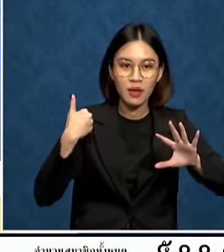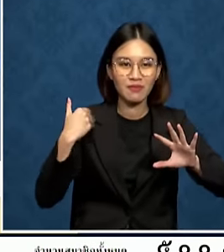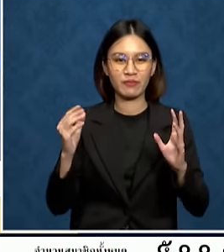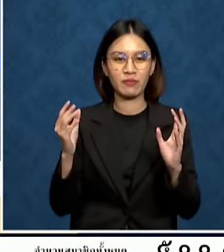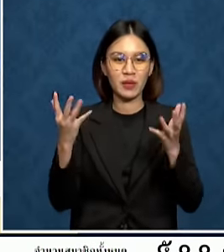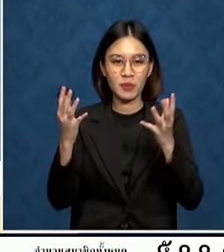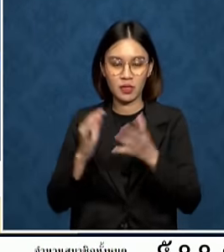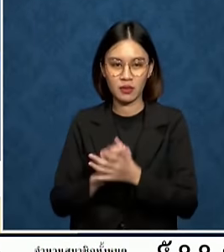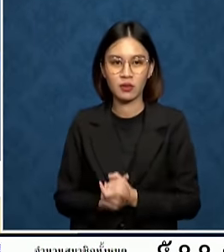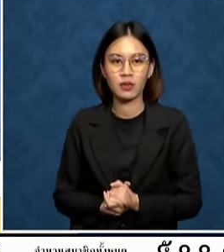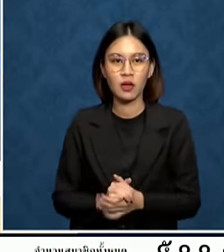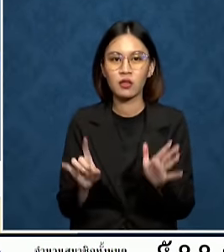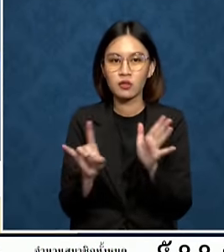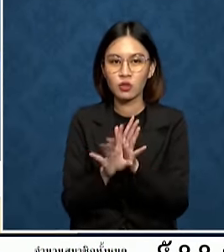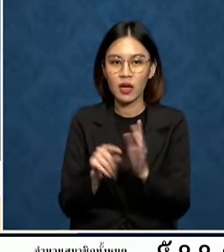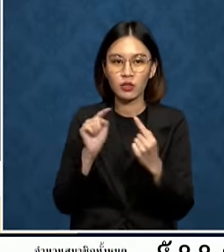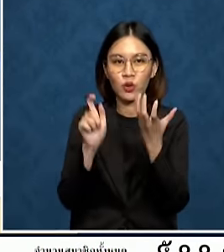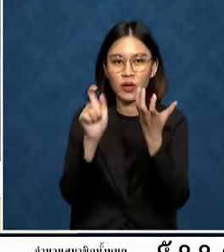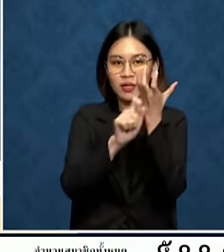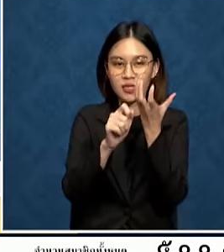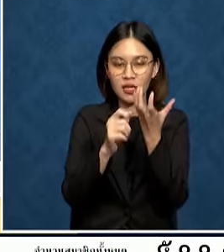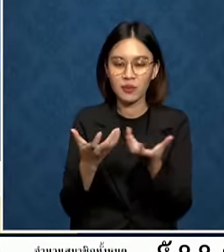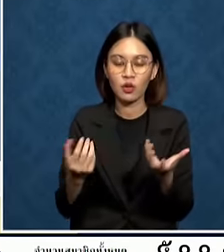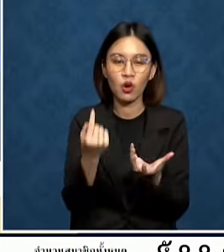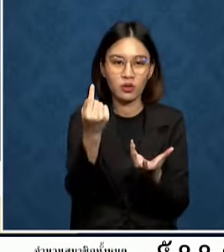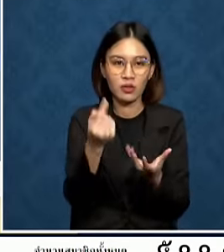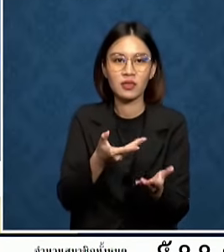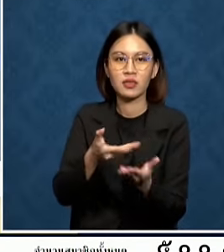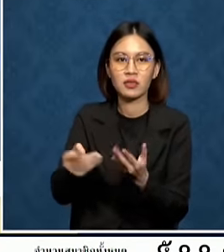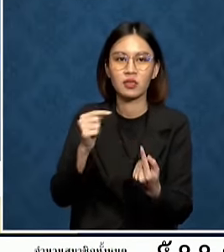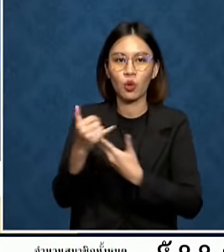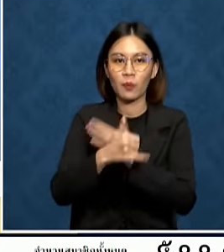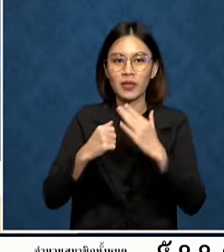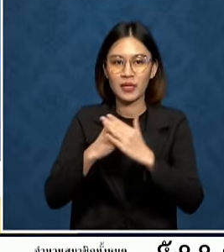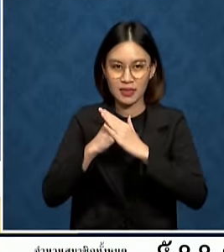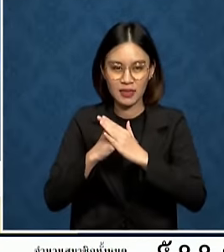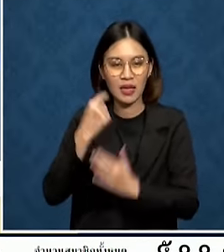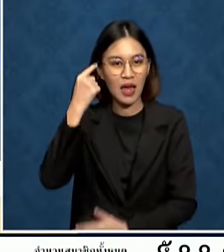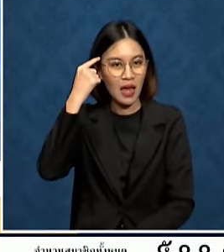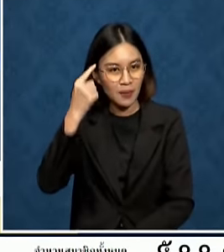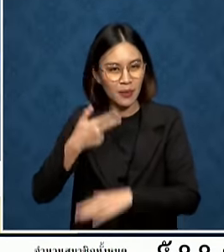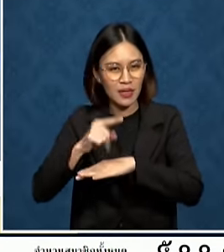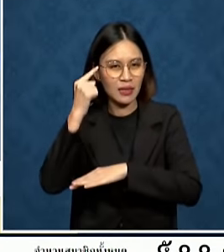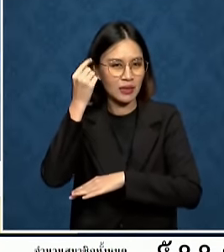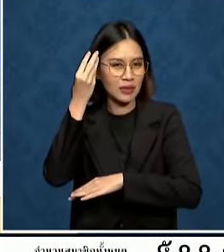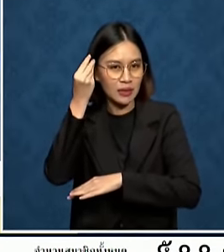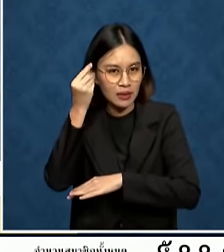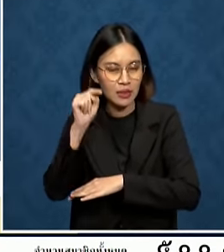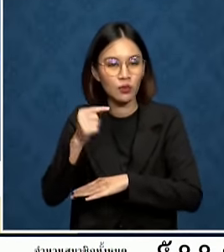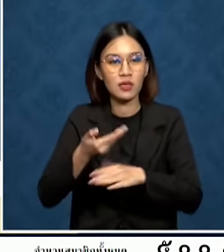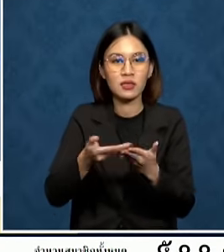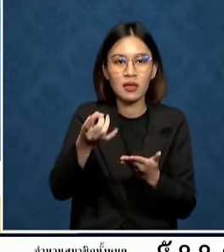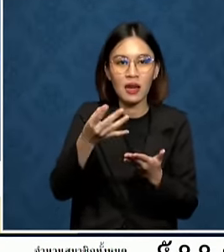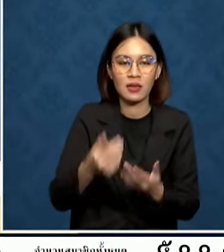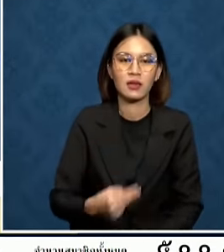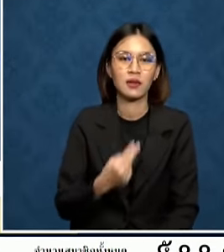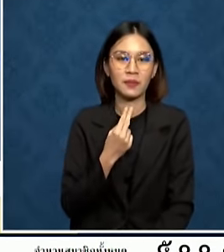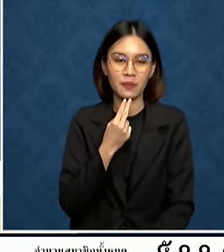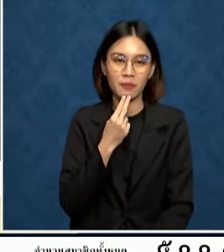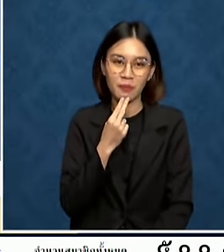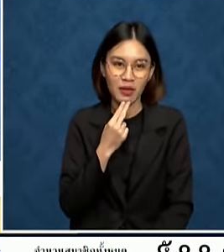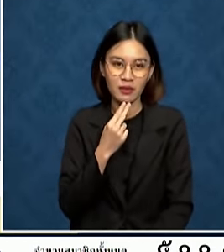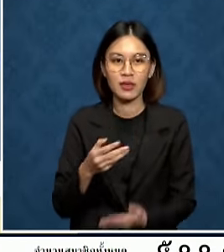มีสุดท้ายเอเชียมีเบอกมีชิ้นนึงครับซื้อจากจีนให้ท่านประธานเดาเซื้ออะไรเขาซื้อแบตเตอรี่ครับ